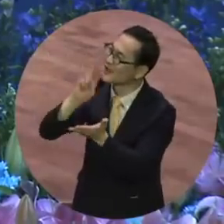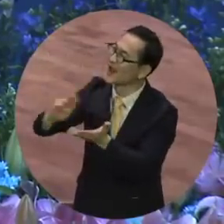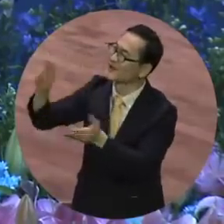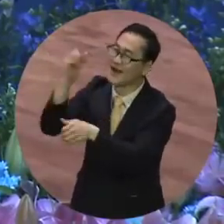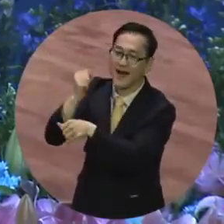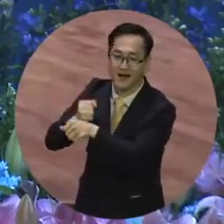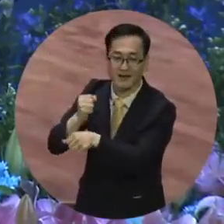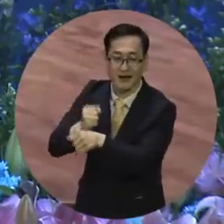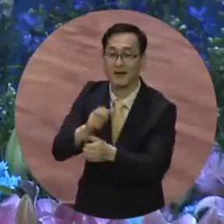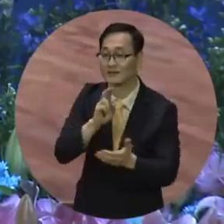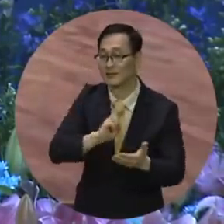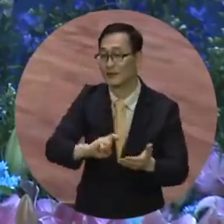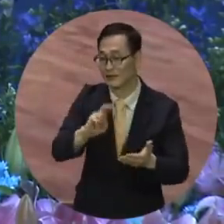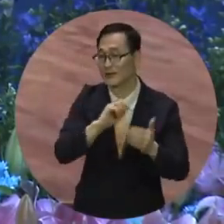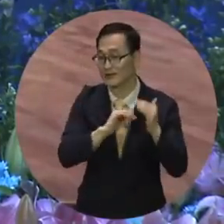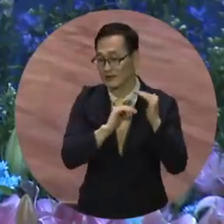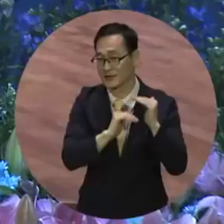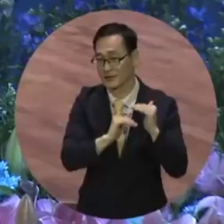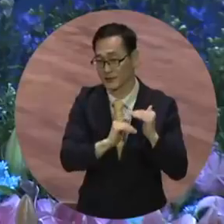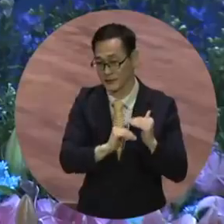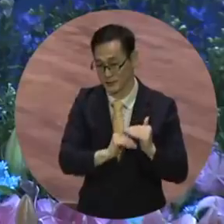찬양하리라.